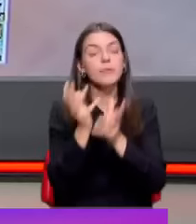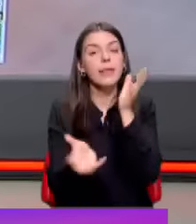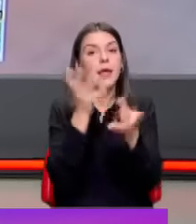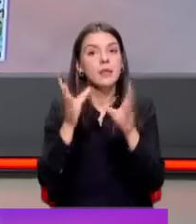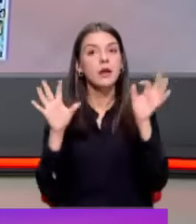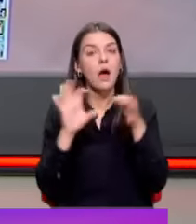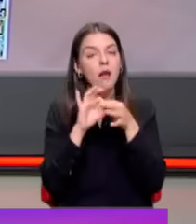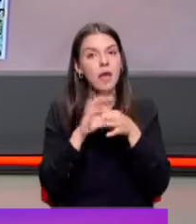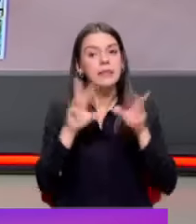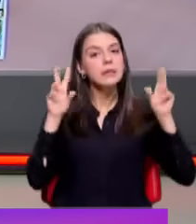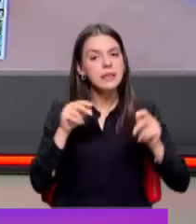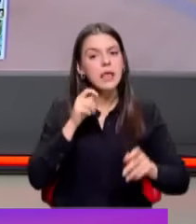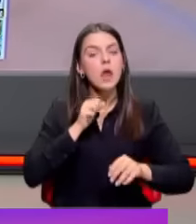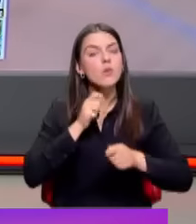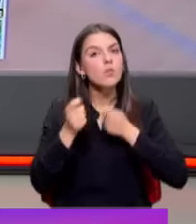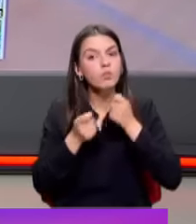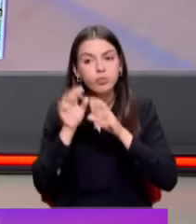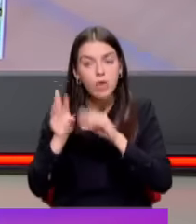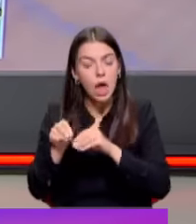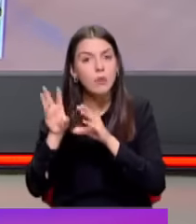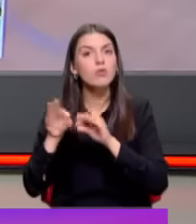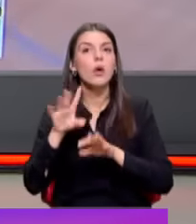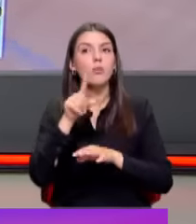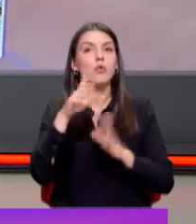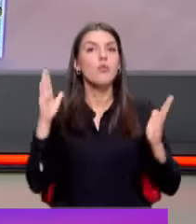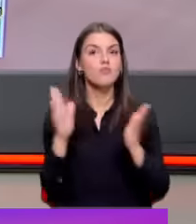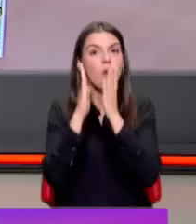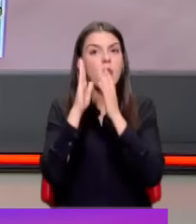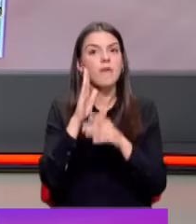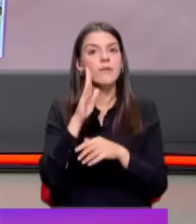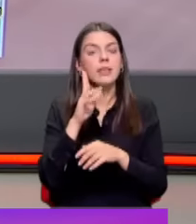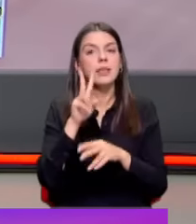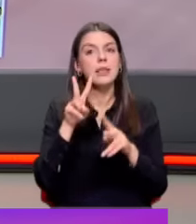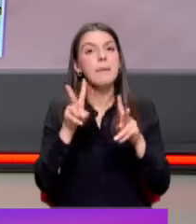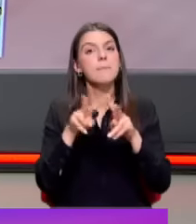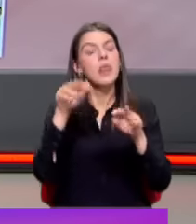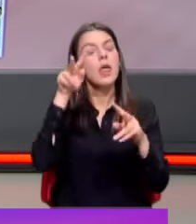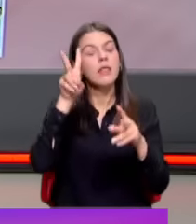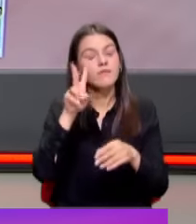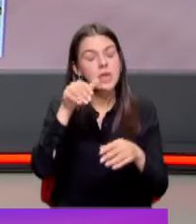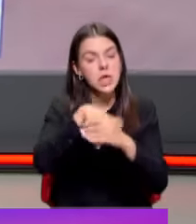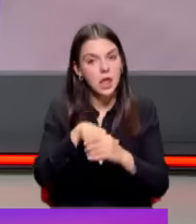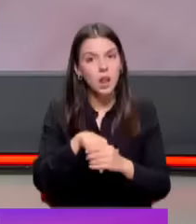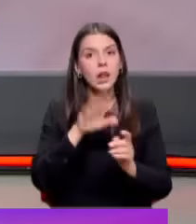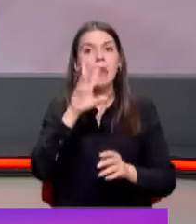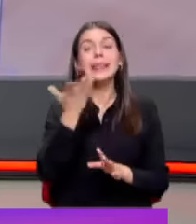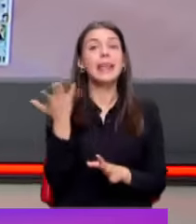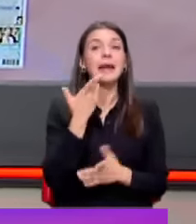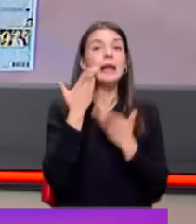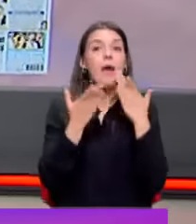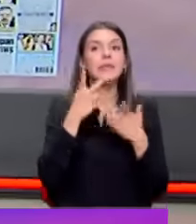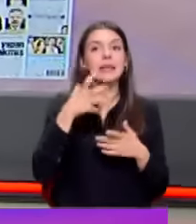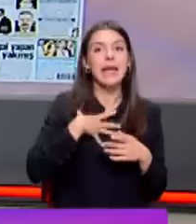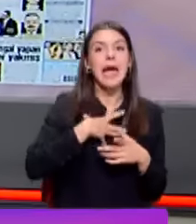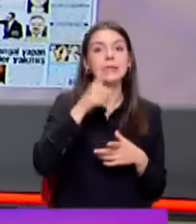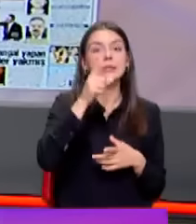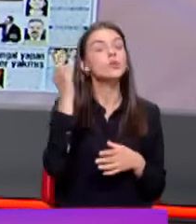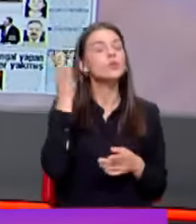olup olmaması meselesini muhalefet vekilleri, muhalefet temsilcileri nasıl dile getirdiler? Birazdan kendi